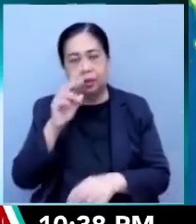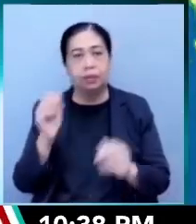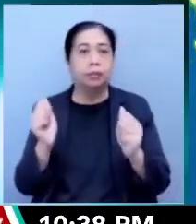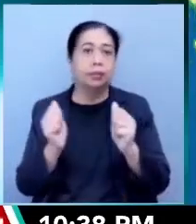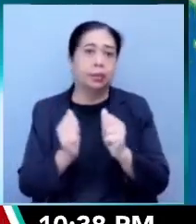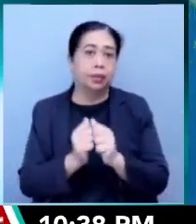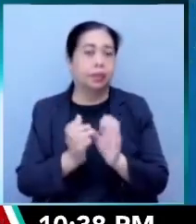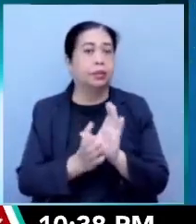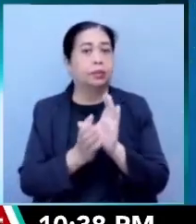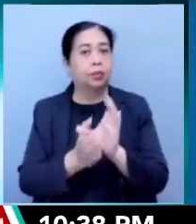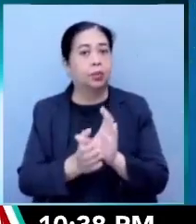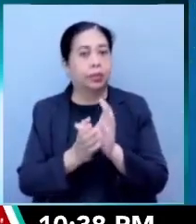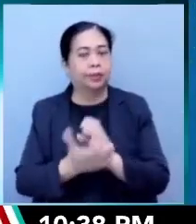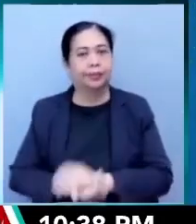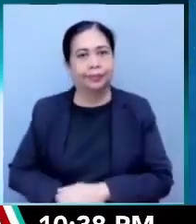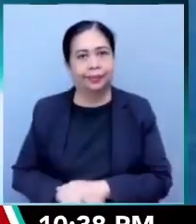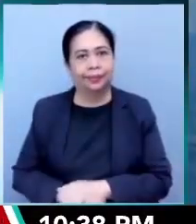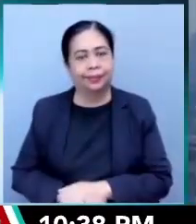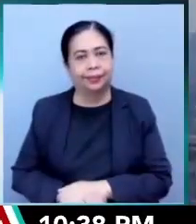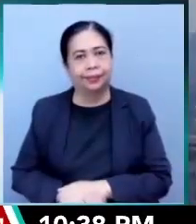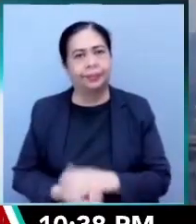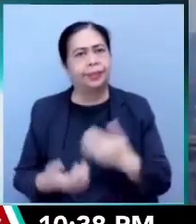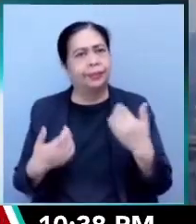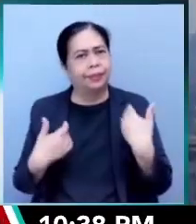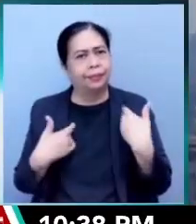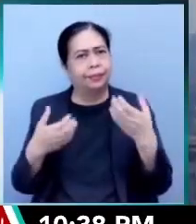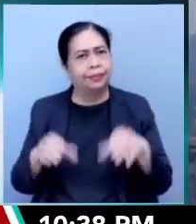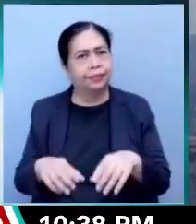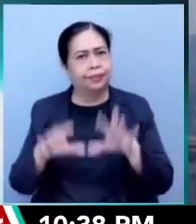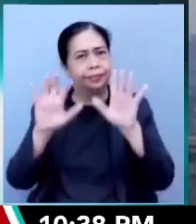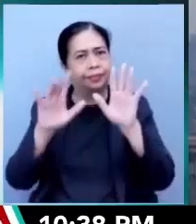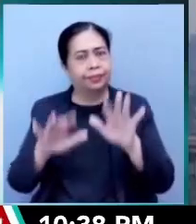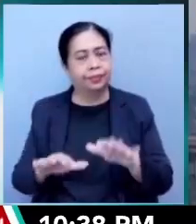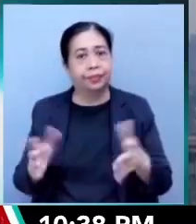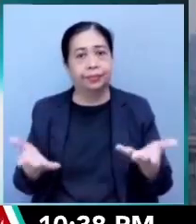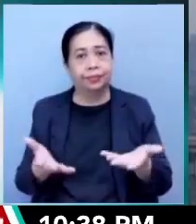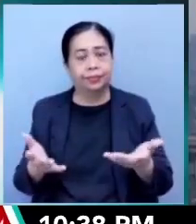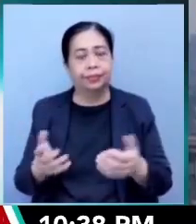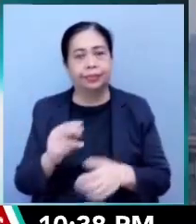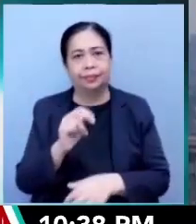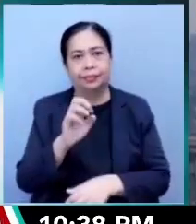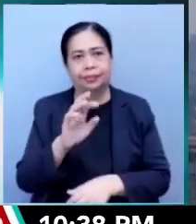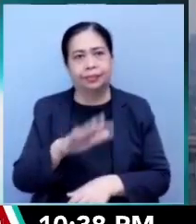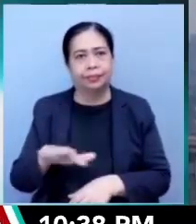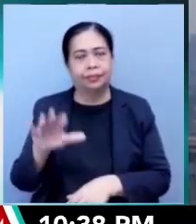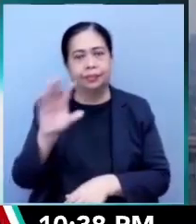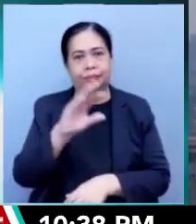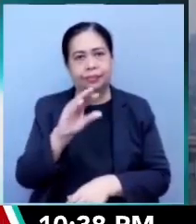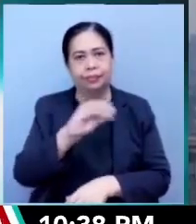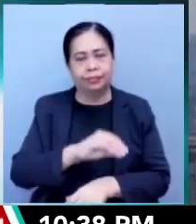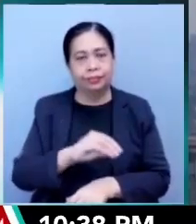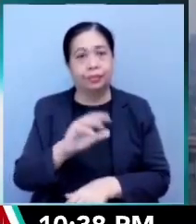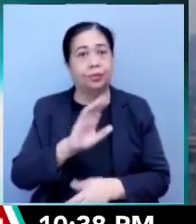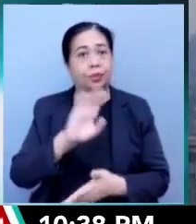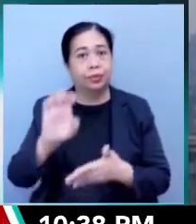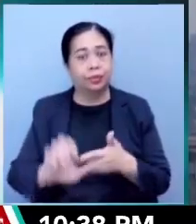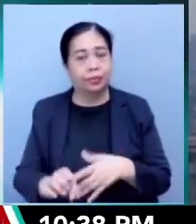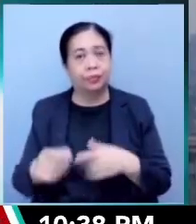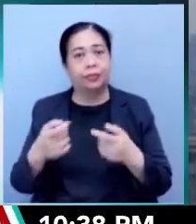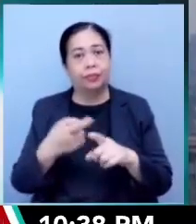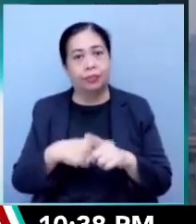Zamboanga Peninsula. May posibilidad din po ng ulan dito sa Metro Manila sa hapon at gabi ng weekend. Base naman yan sa